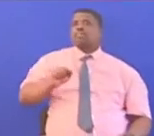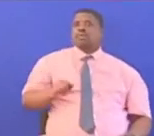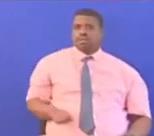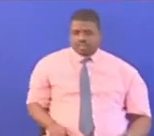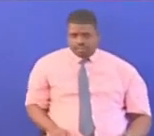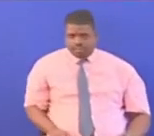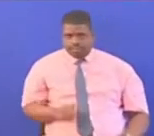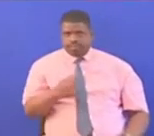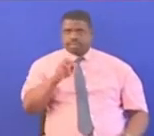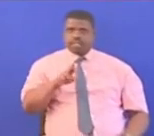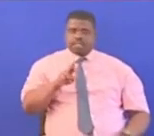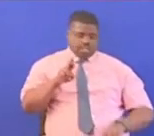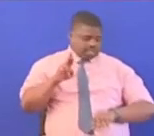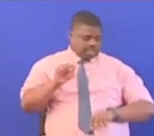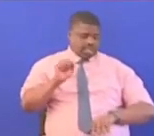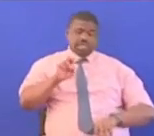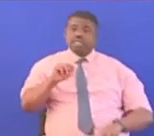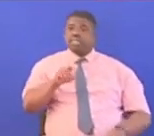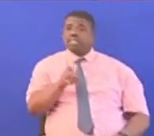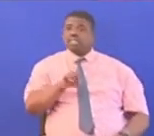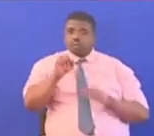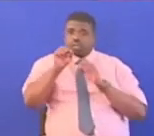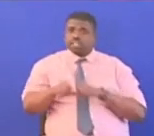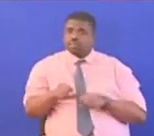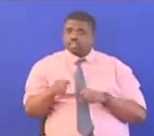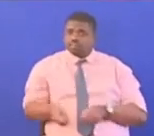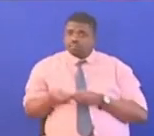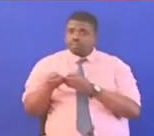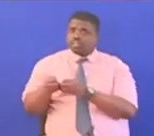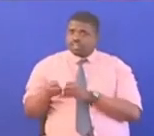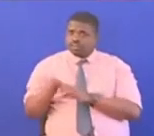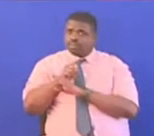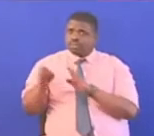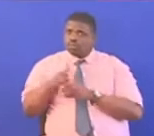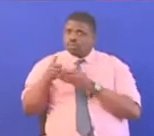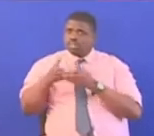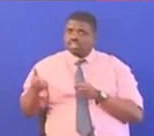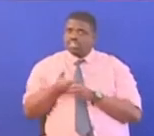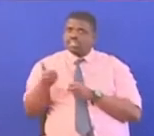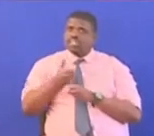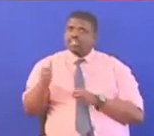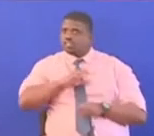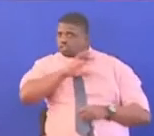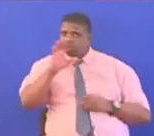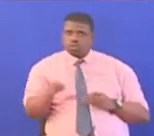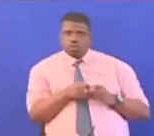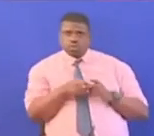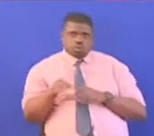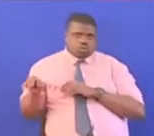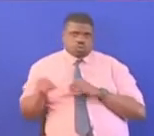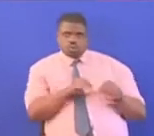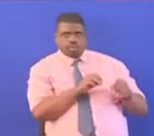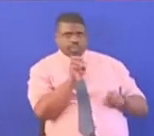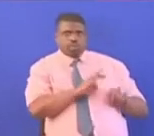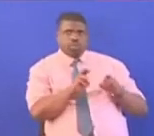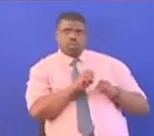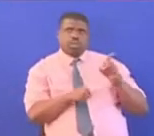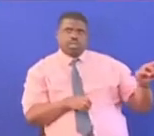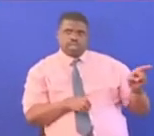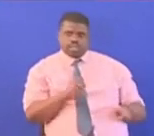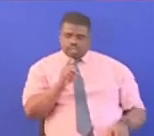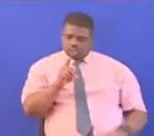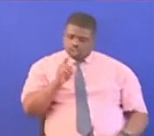la Tarangire, unalazimisha kwenda mashariki ambayo unaathiri kijiji kizima cha Kimotoro kuihamishia wilaya ya